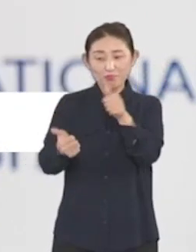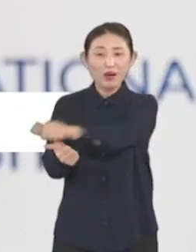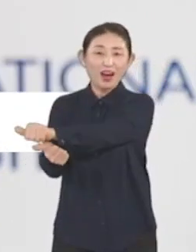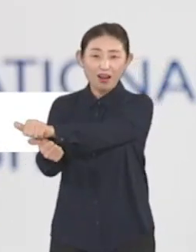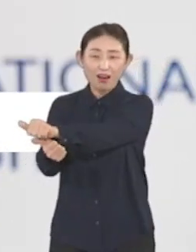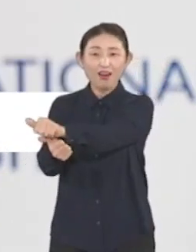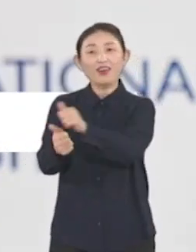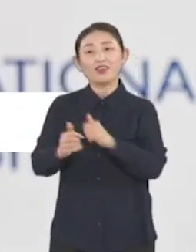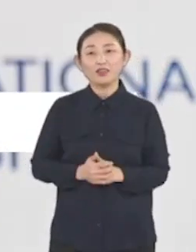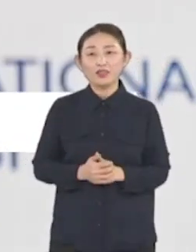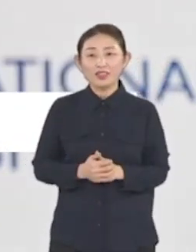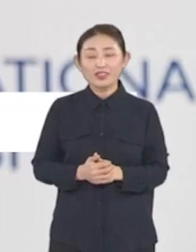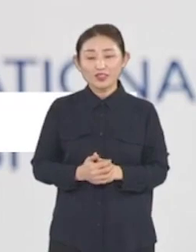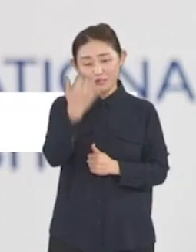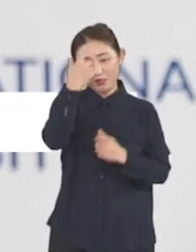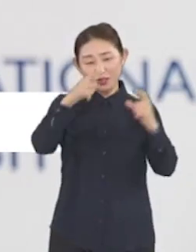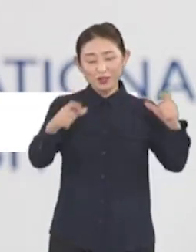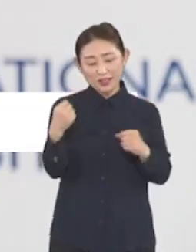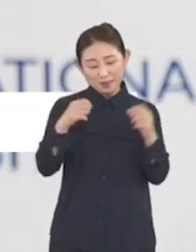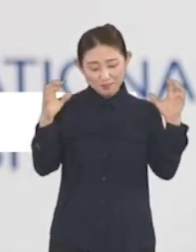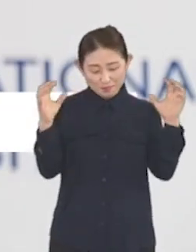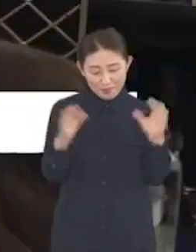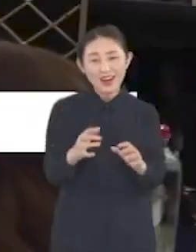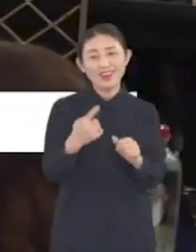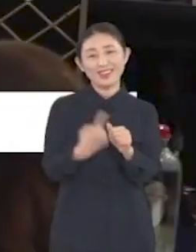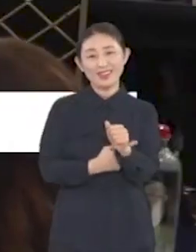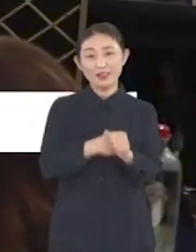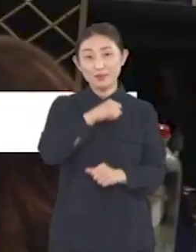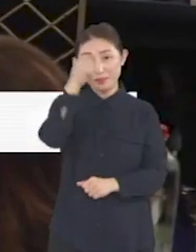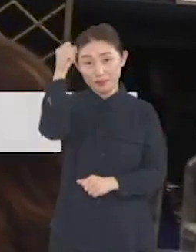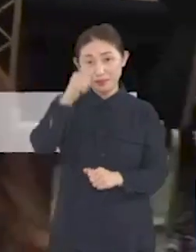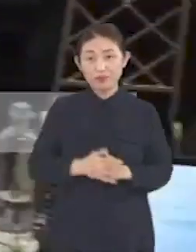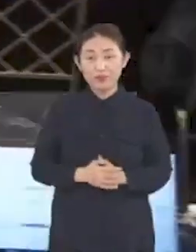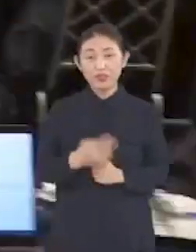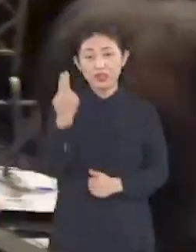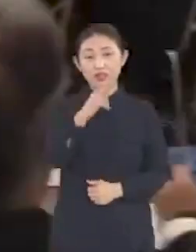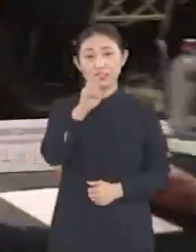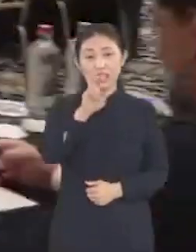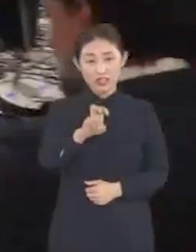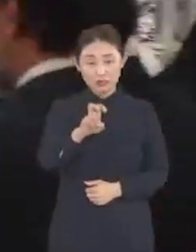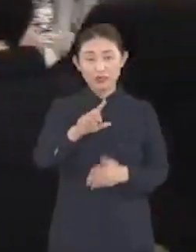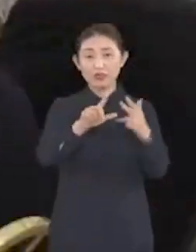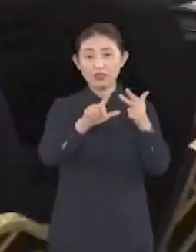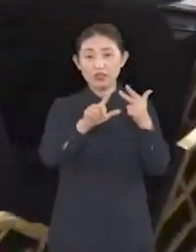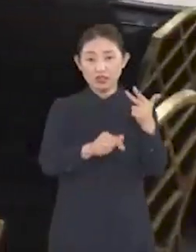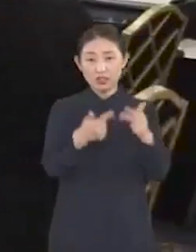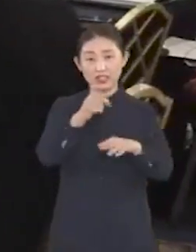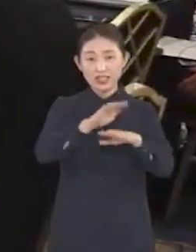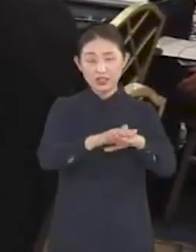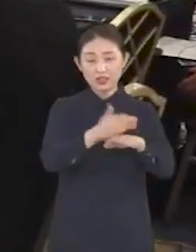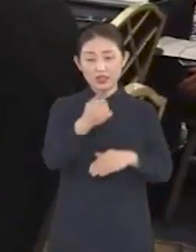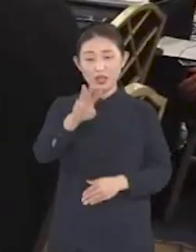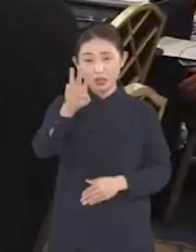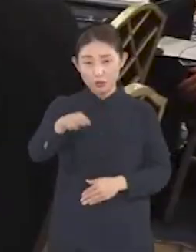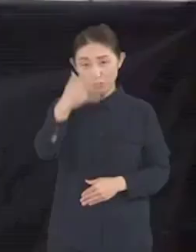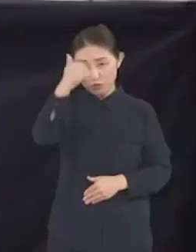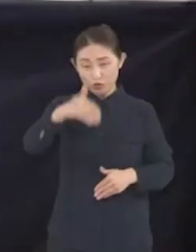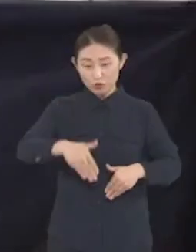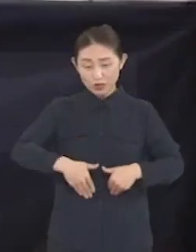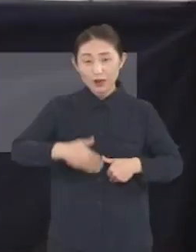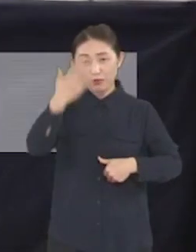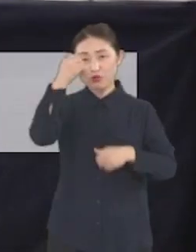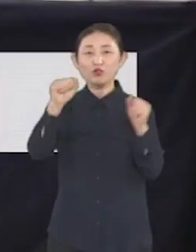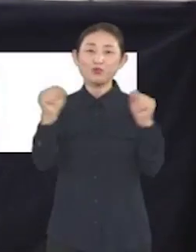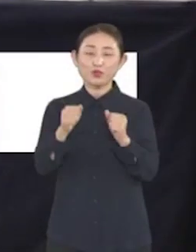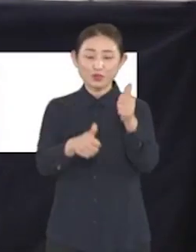우리 충청권에 단결된 힘을 보여준 결과라고 생각합니다. 지난 2020년 7월 대전고와 세종, 충남,